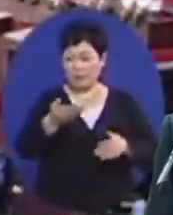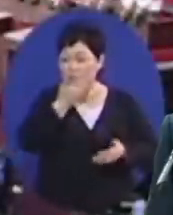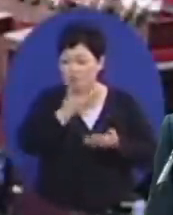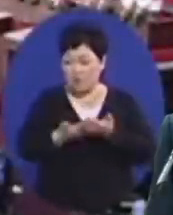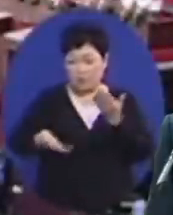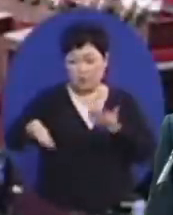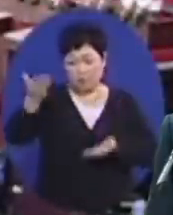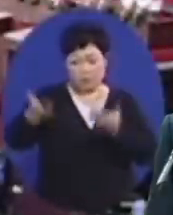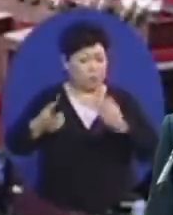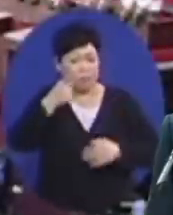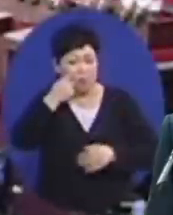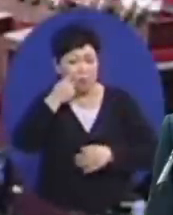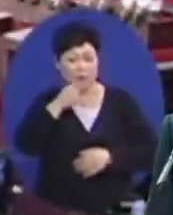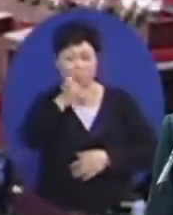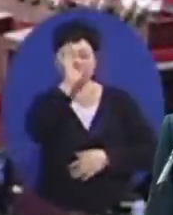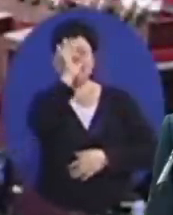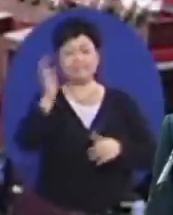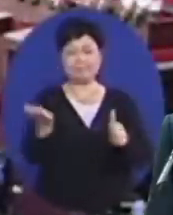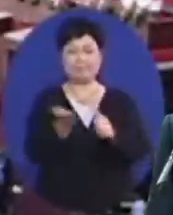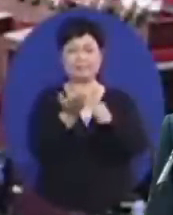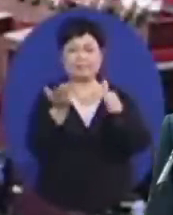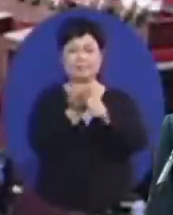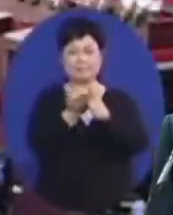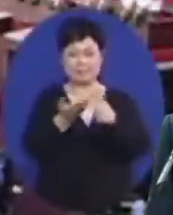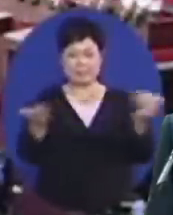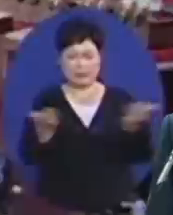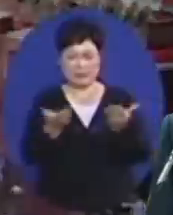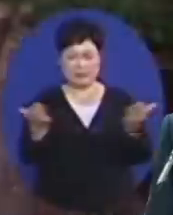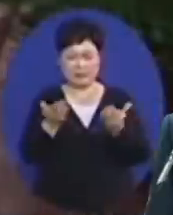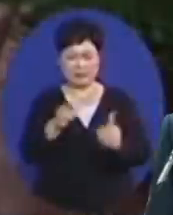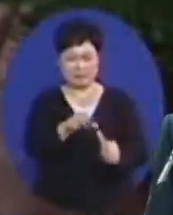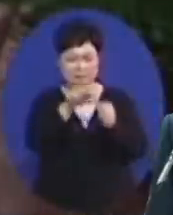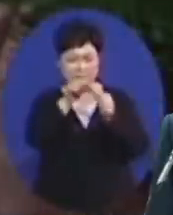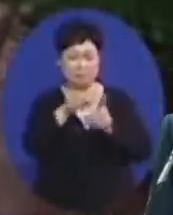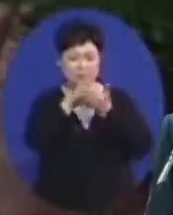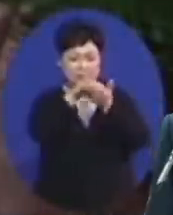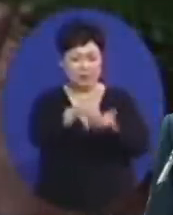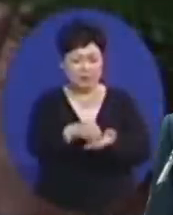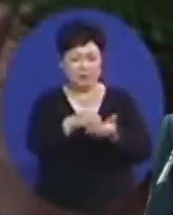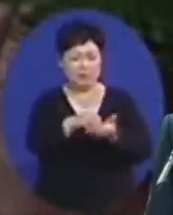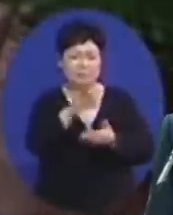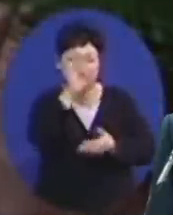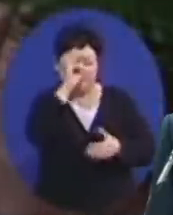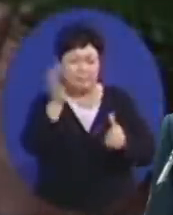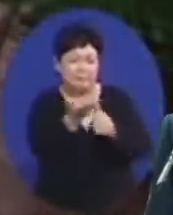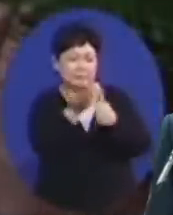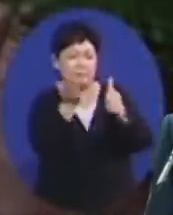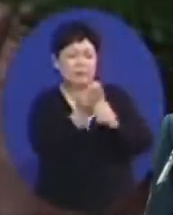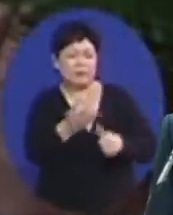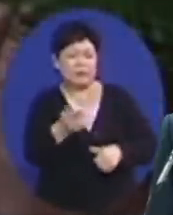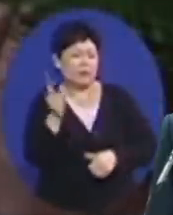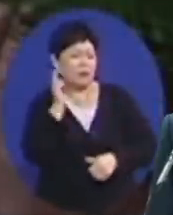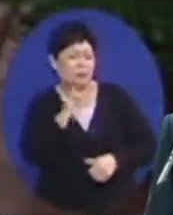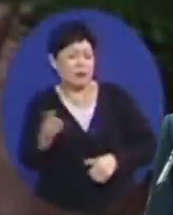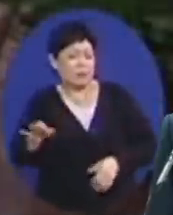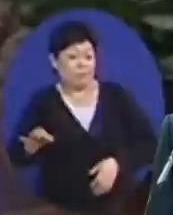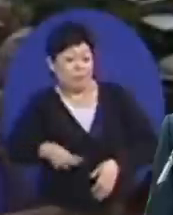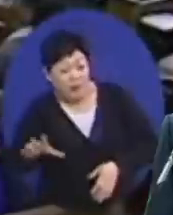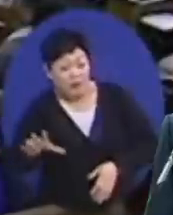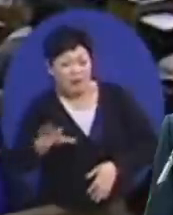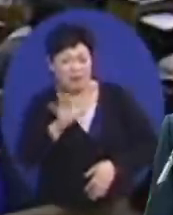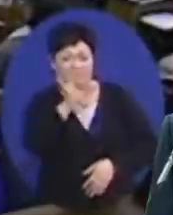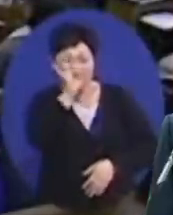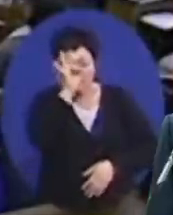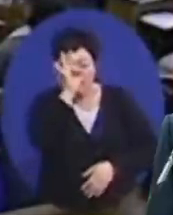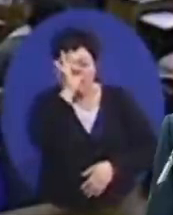없습니다. 돼지 치는 직업을 얻어서 돼지를 치는데 너무 배가 고파 돼지가 먹는 쥐염 열매를 나누어